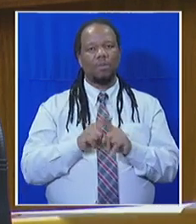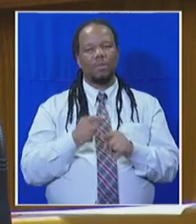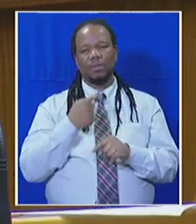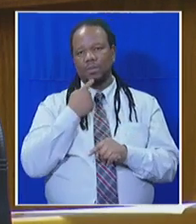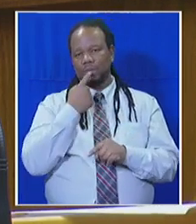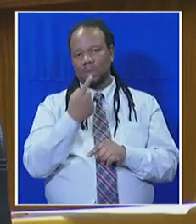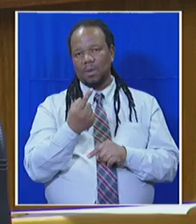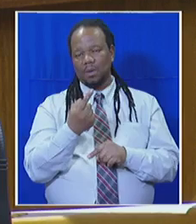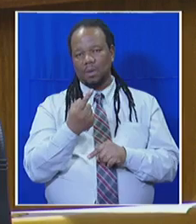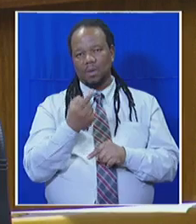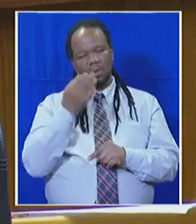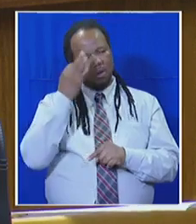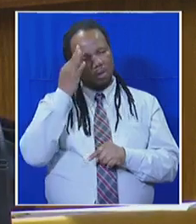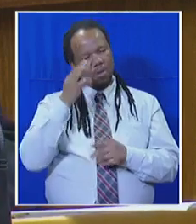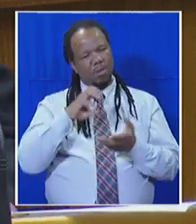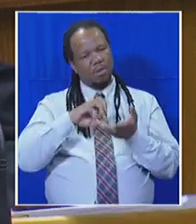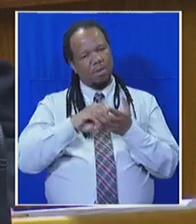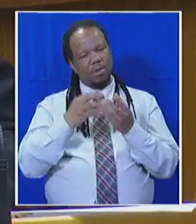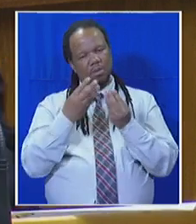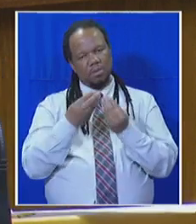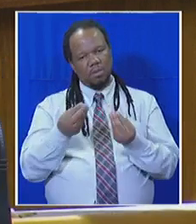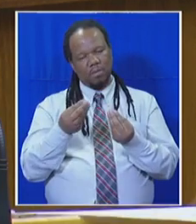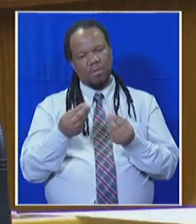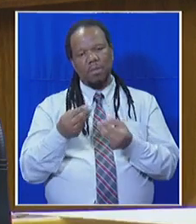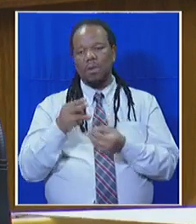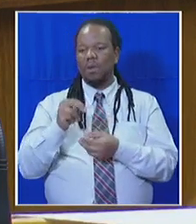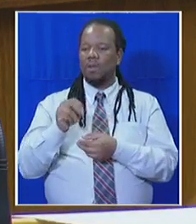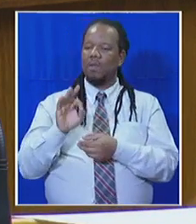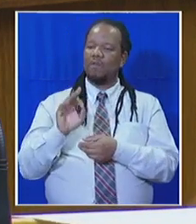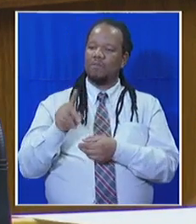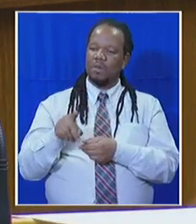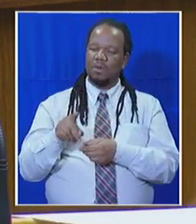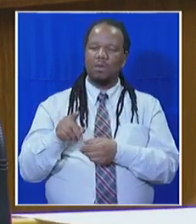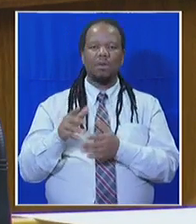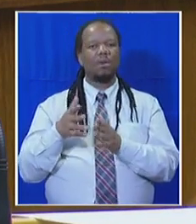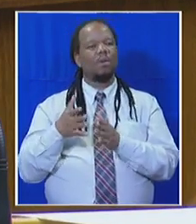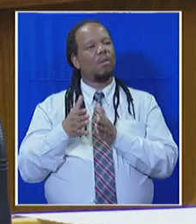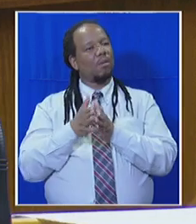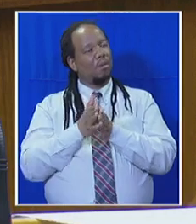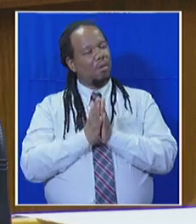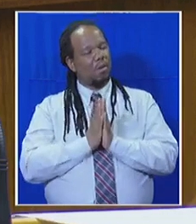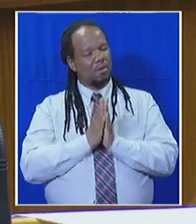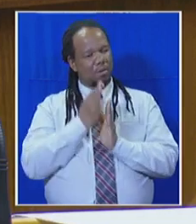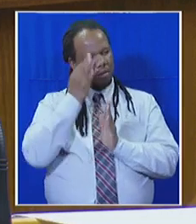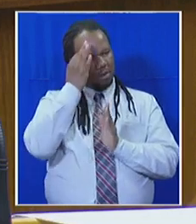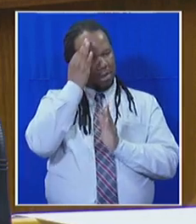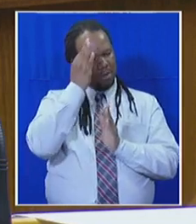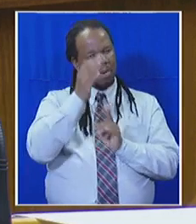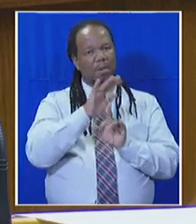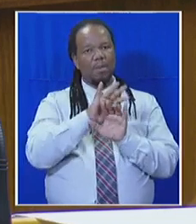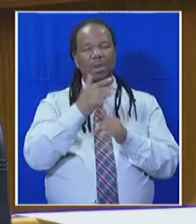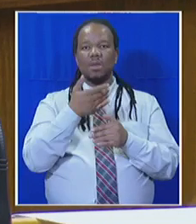uhulumeni akayilungise lezi zinto okunye sikushoyo njenge NFP sithi uhulumeni akaphuthume enza ama head counts kuma